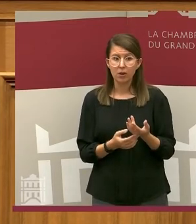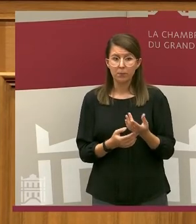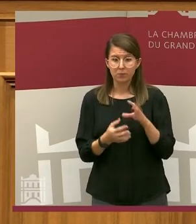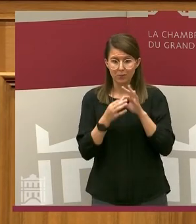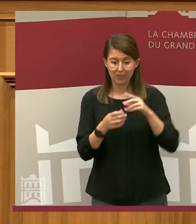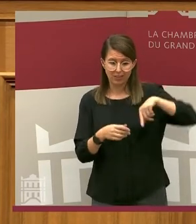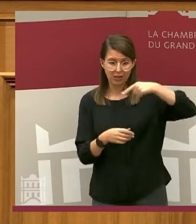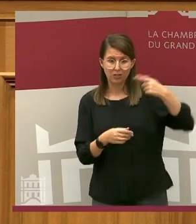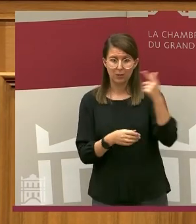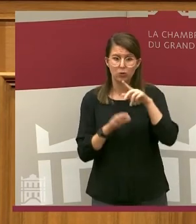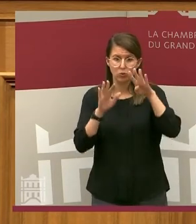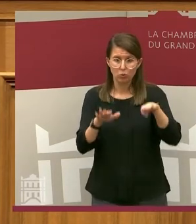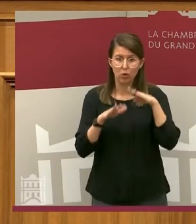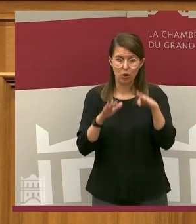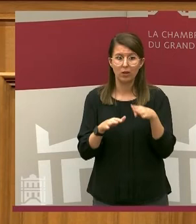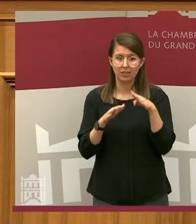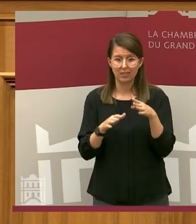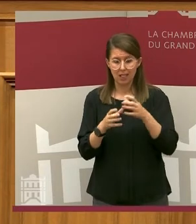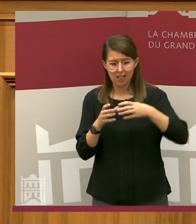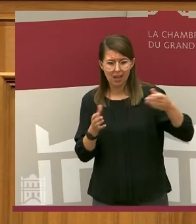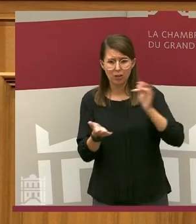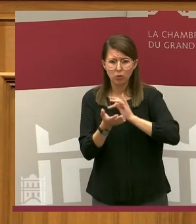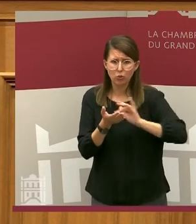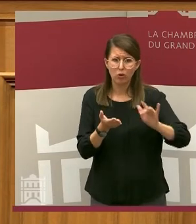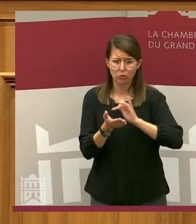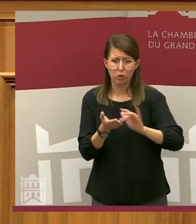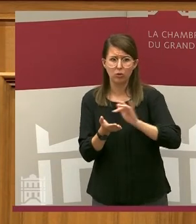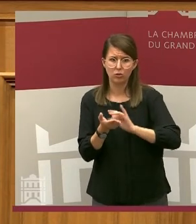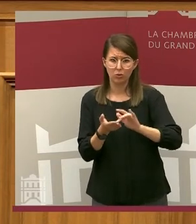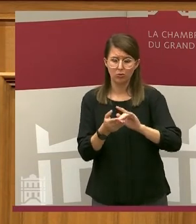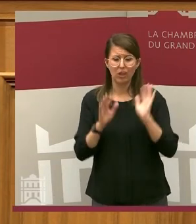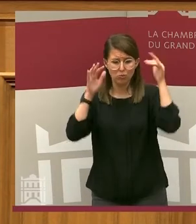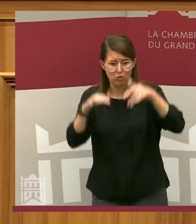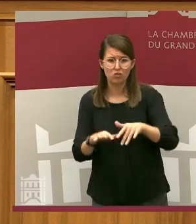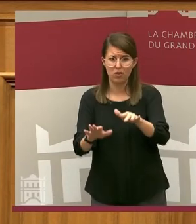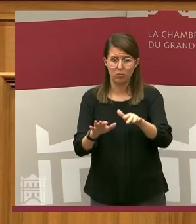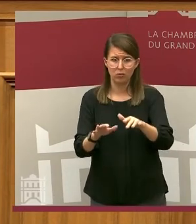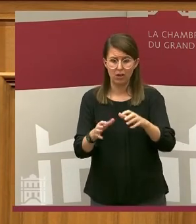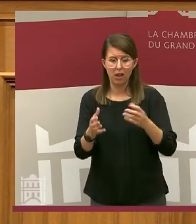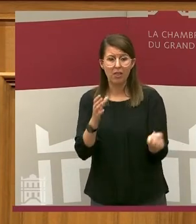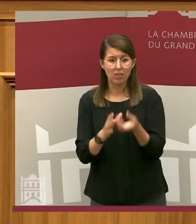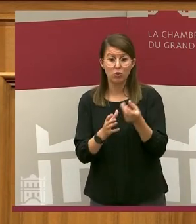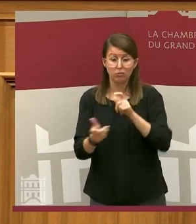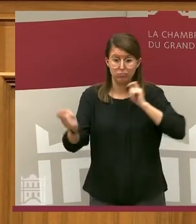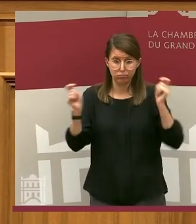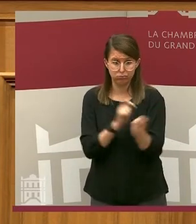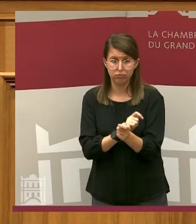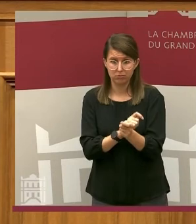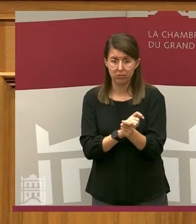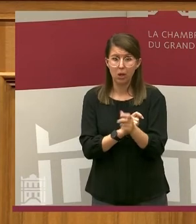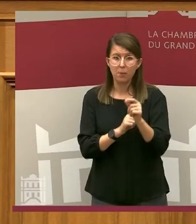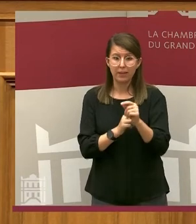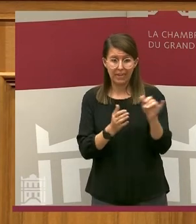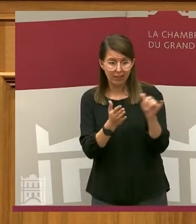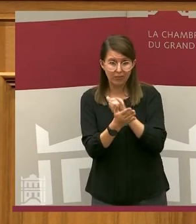Tornado 2019 über die lang dröschenden bis hin zu massiven Überschwemmungen. Natur hat sich verändert. Entweder geht es zu